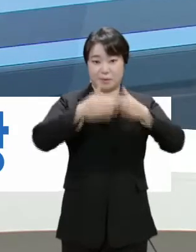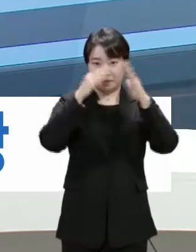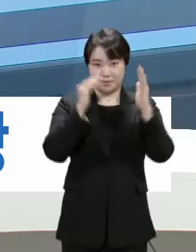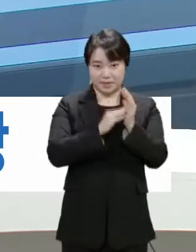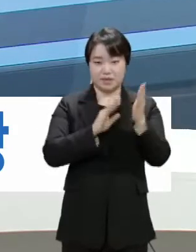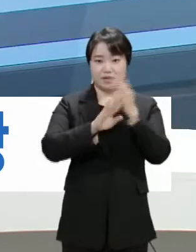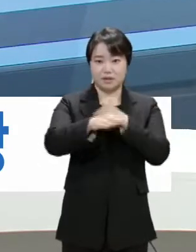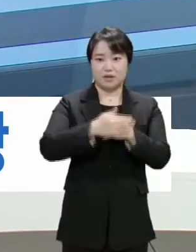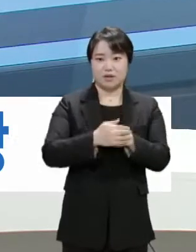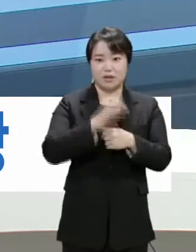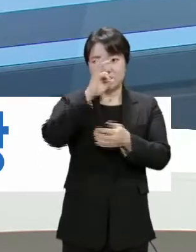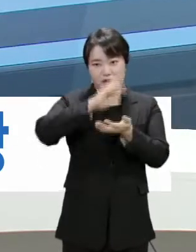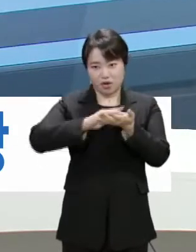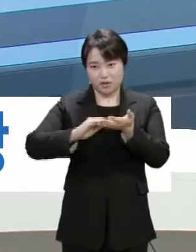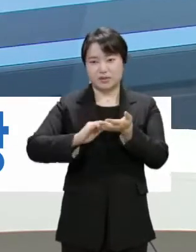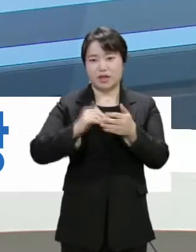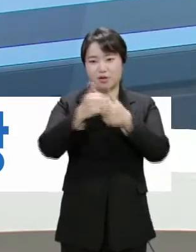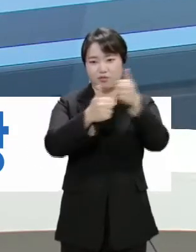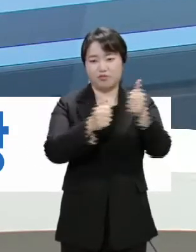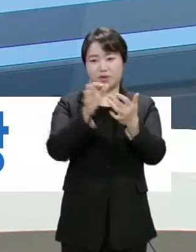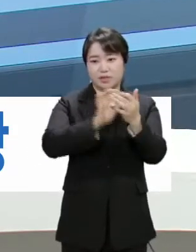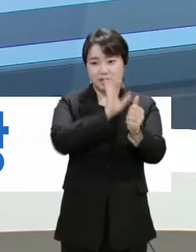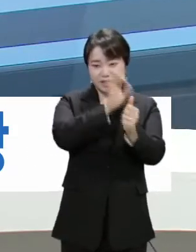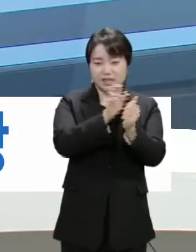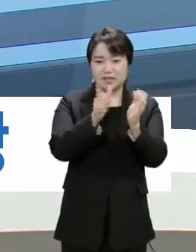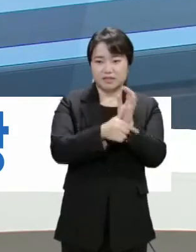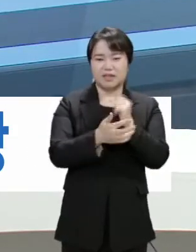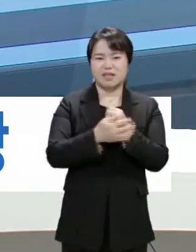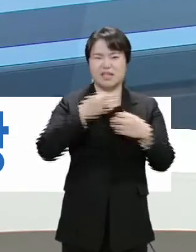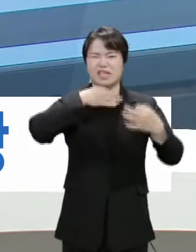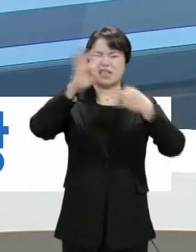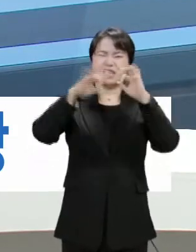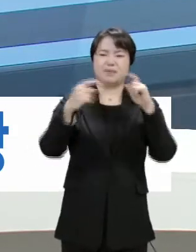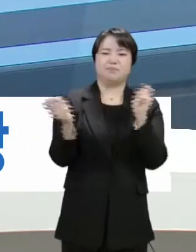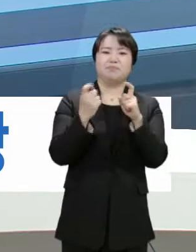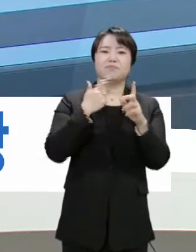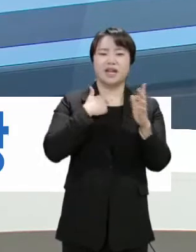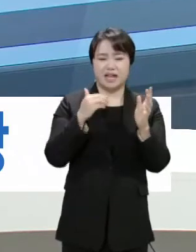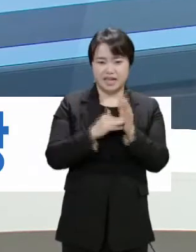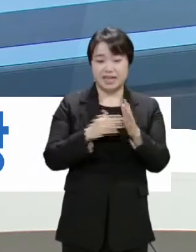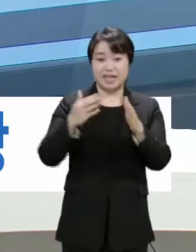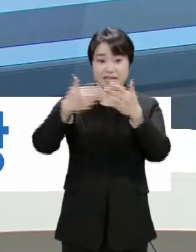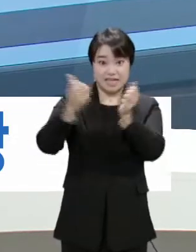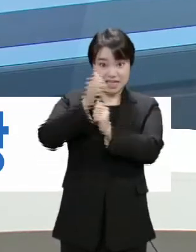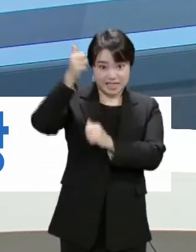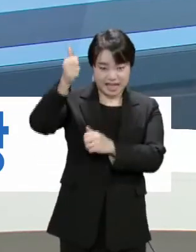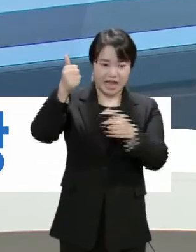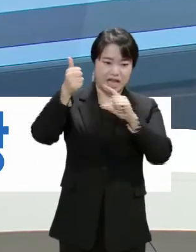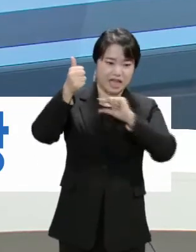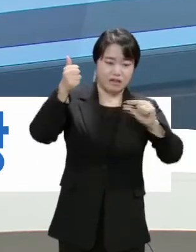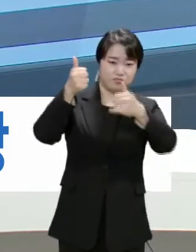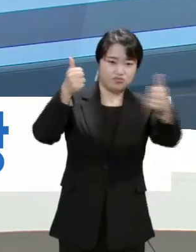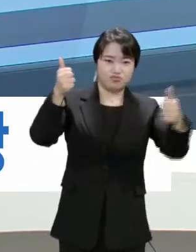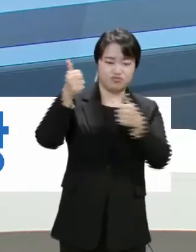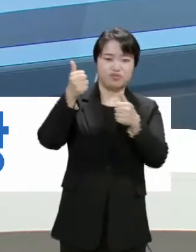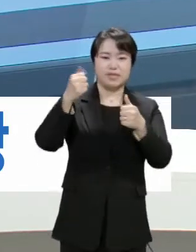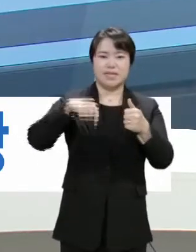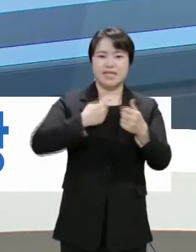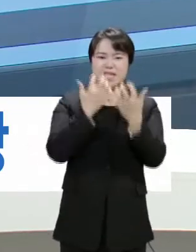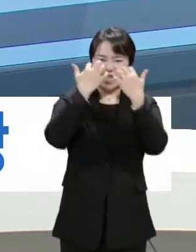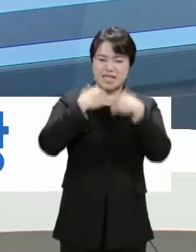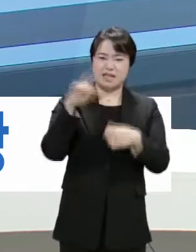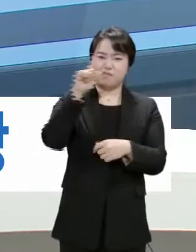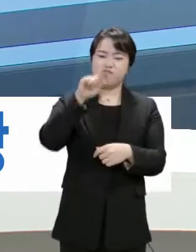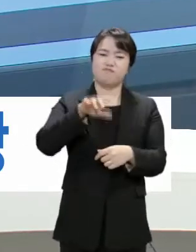열리자마자 결산 검사위원 선임을 두고 의원 간 고성이 오갔습니다. 의장과 일부 의원들이 위원 자리를 독식하고